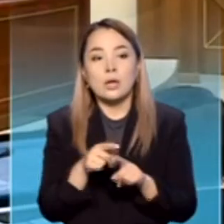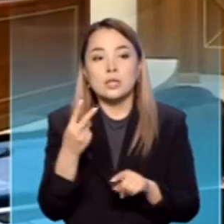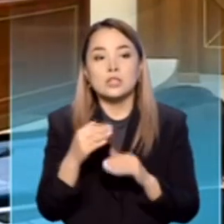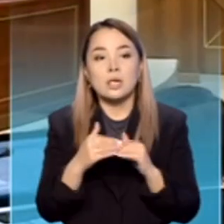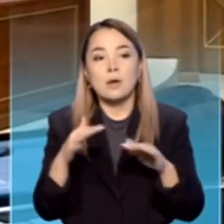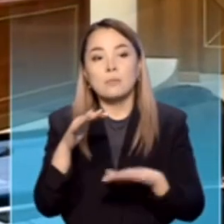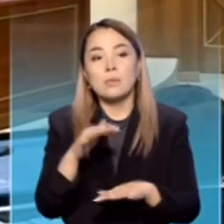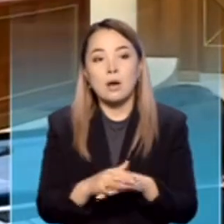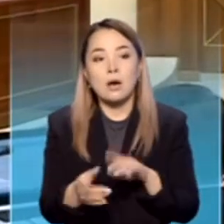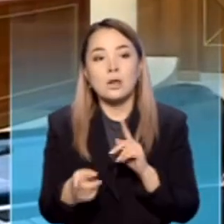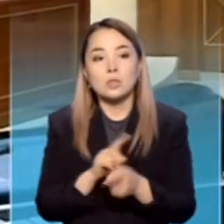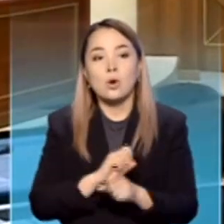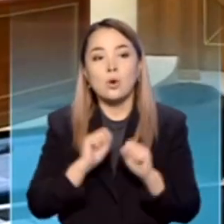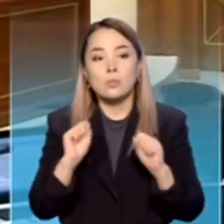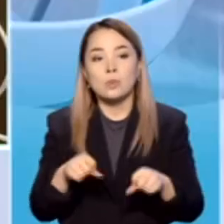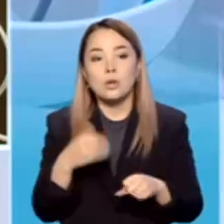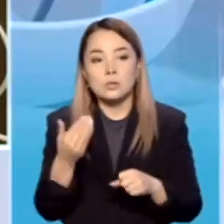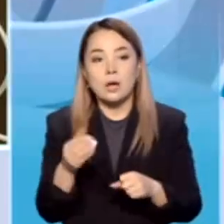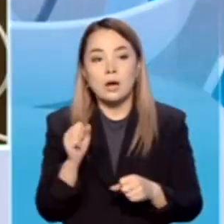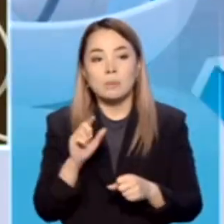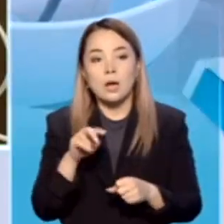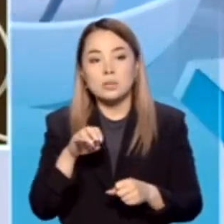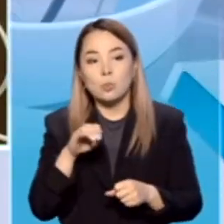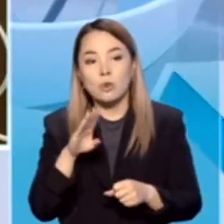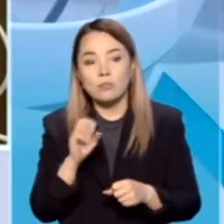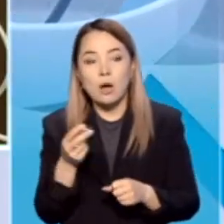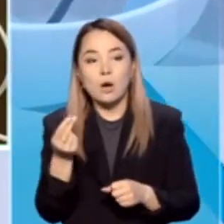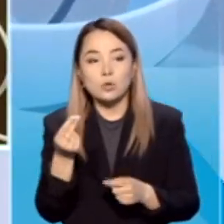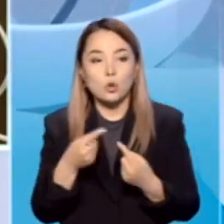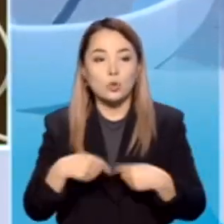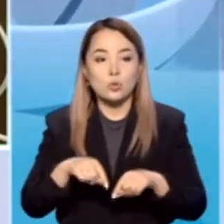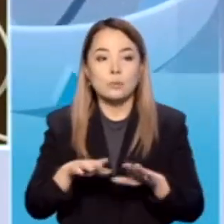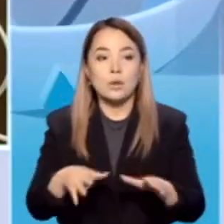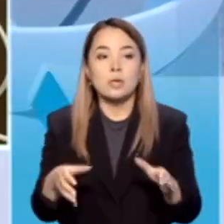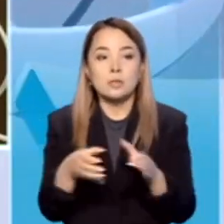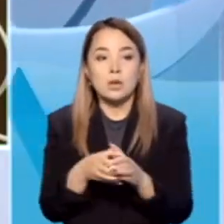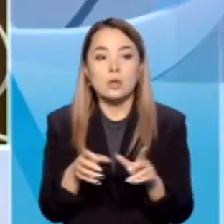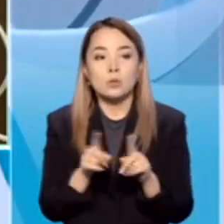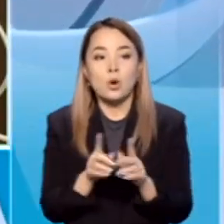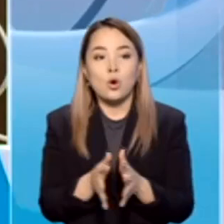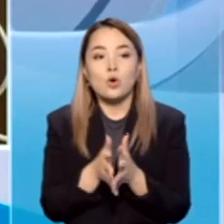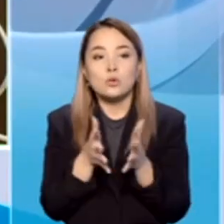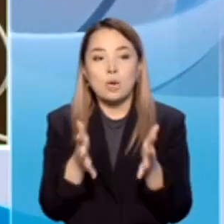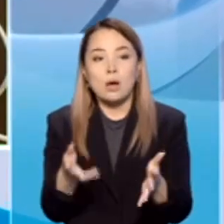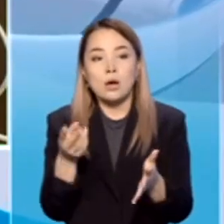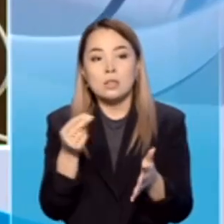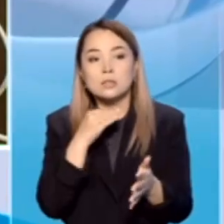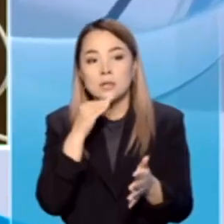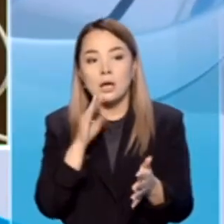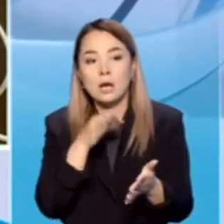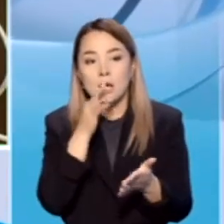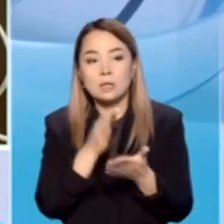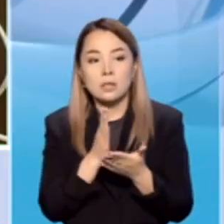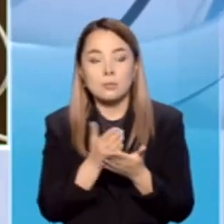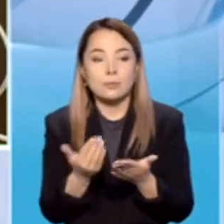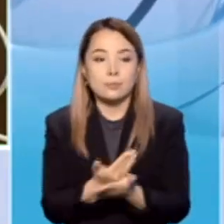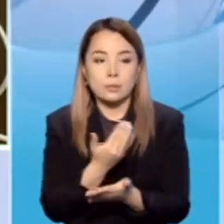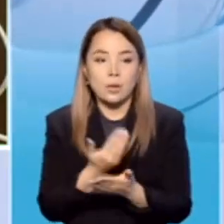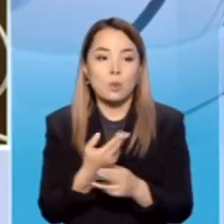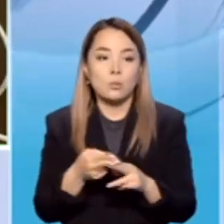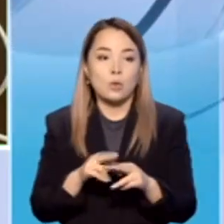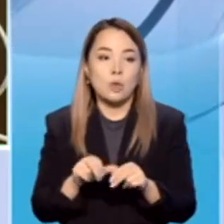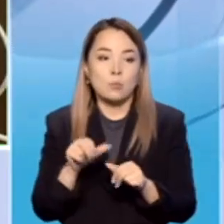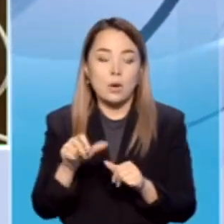банкке айналуы мүмкін. Әбілқасымова бұл қаржы ұйымдарының портфолио үлкен, капиталы жеткілікті деді. Бұдан